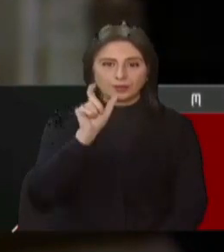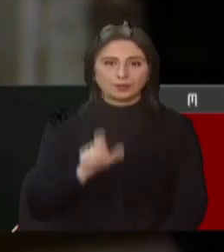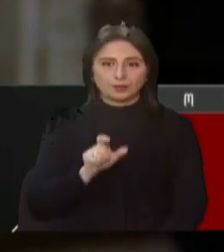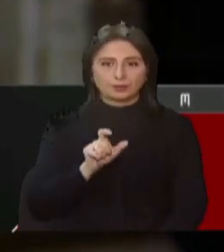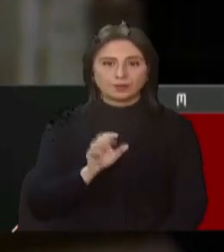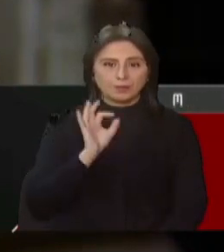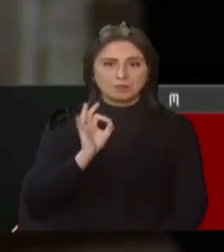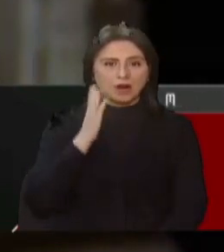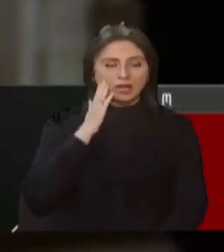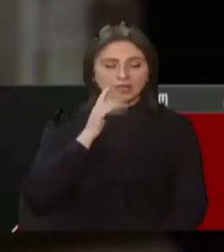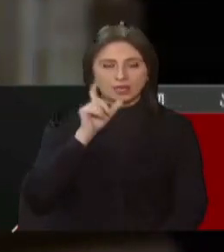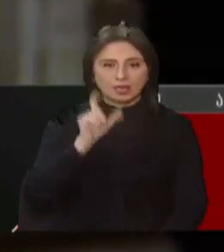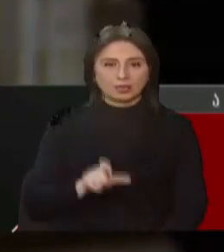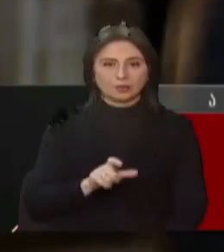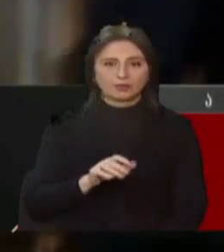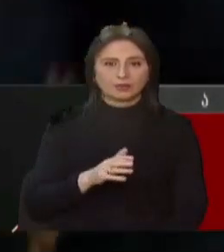ადამიანი, მართალი ადამიანი,